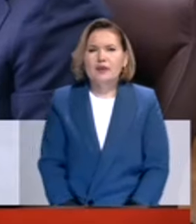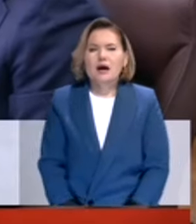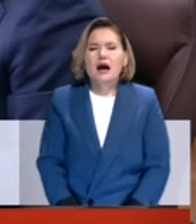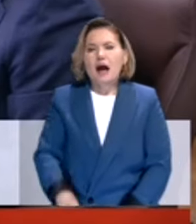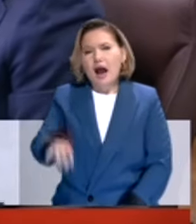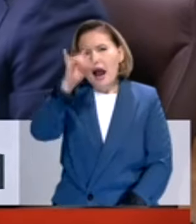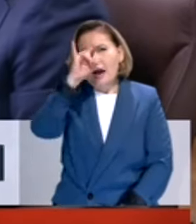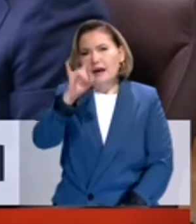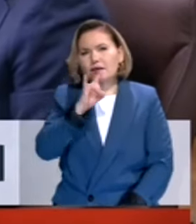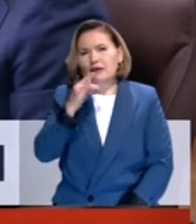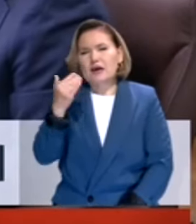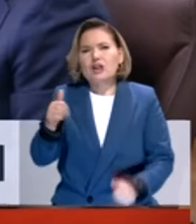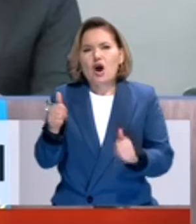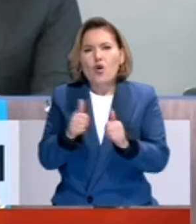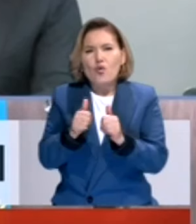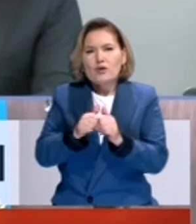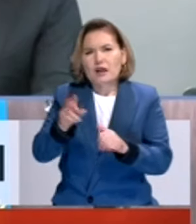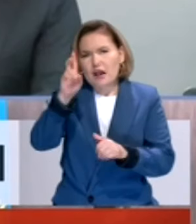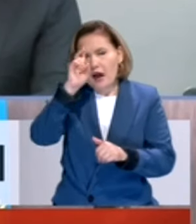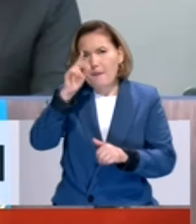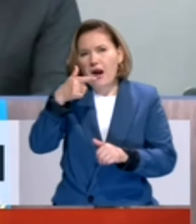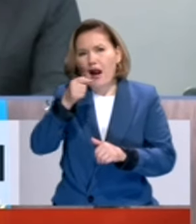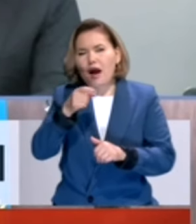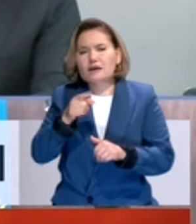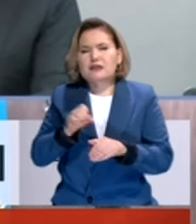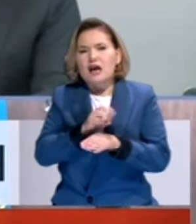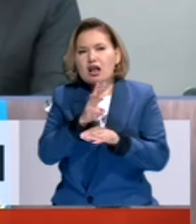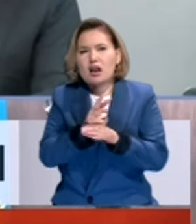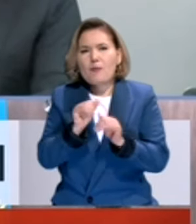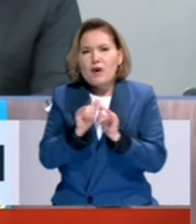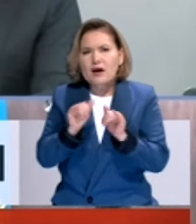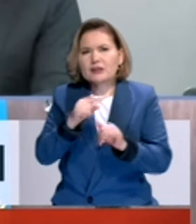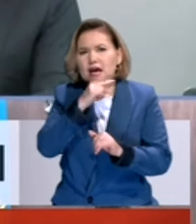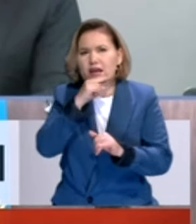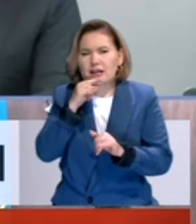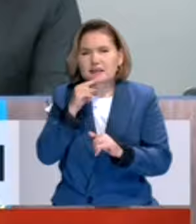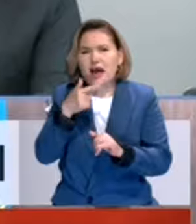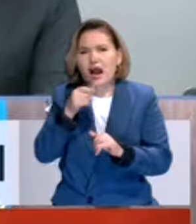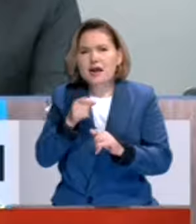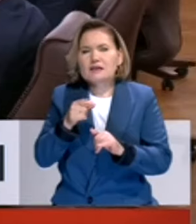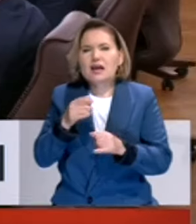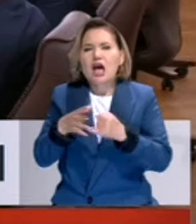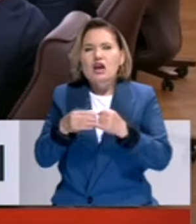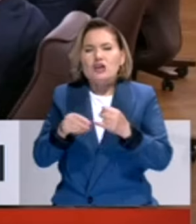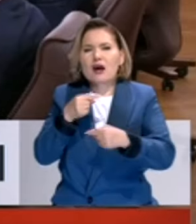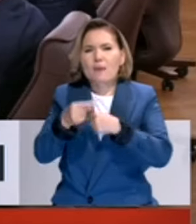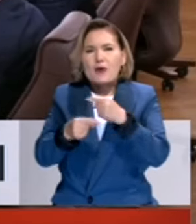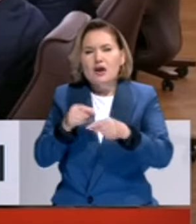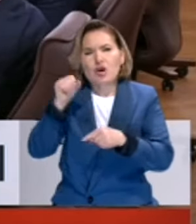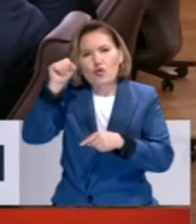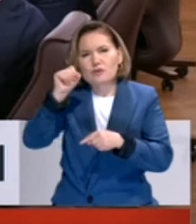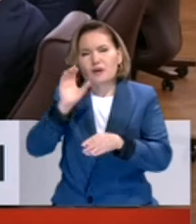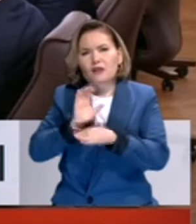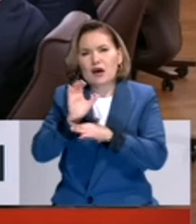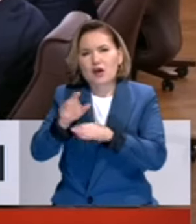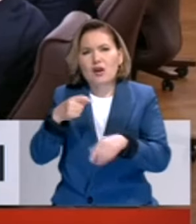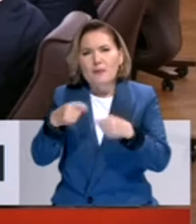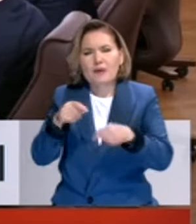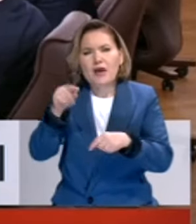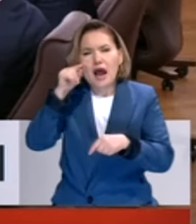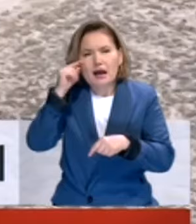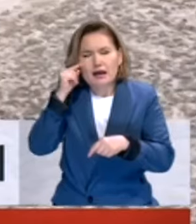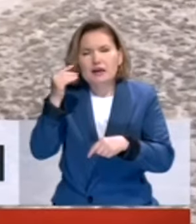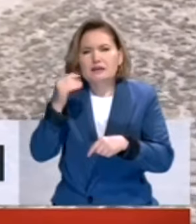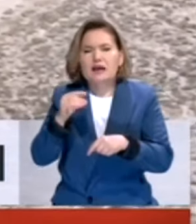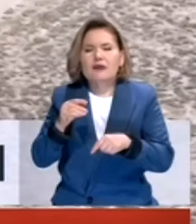Сондай Қазақстан көршілдермен газ транзитін арттырмақ. Қазір Ресей газы жеріміз арқылы Өзбекстанға тасымалданады. Енді Қырғызстанға